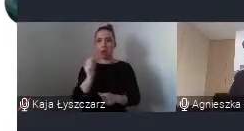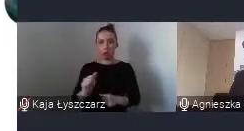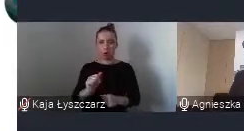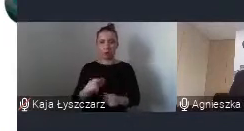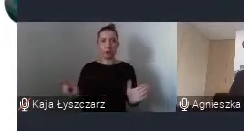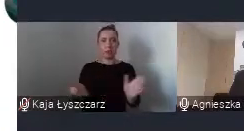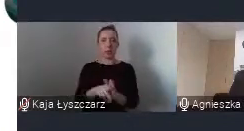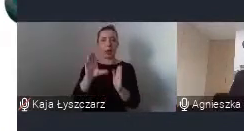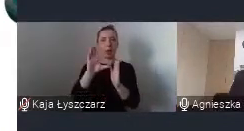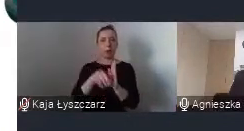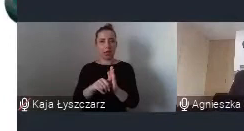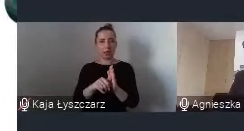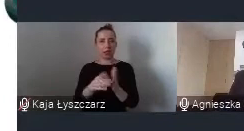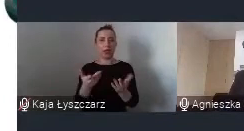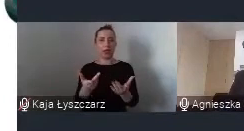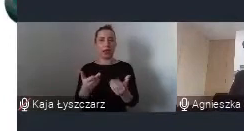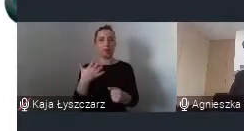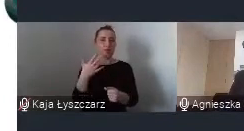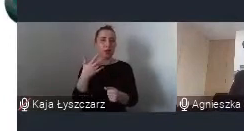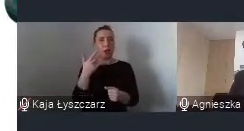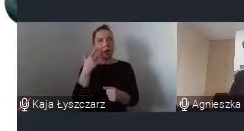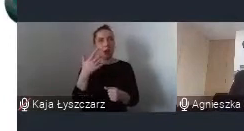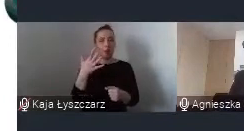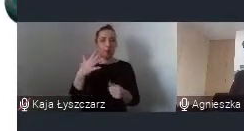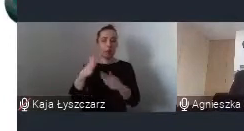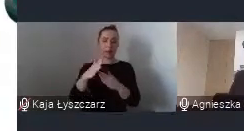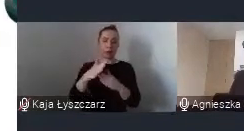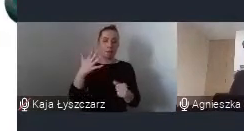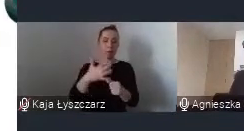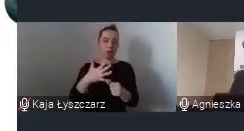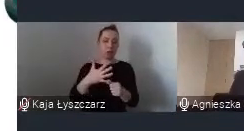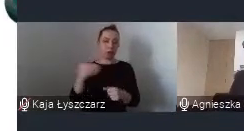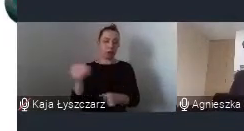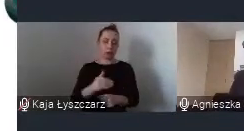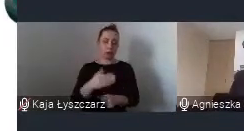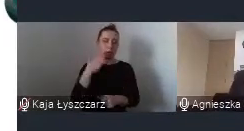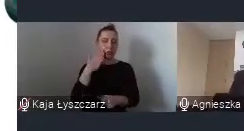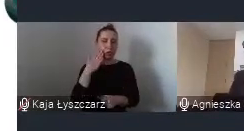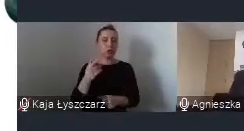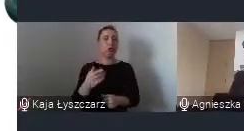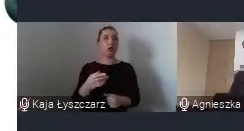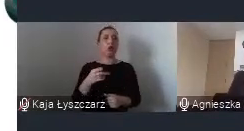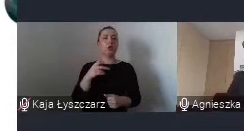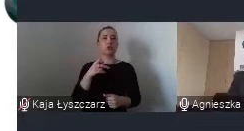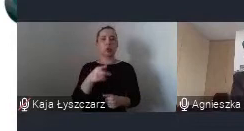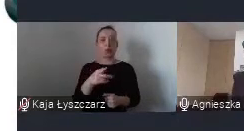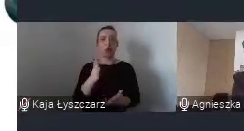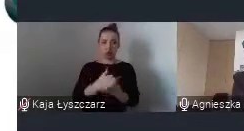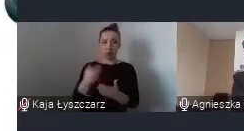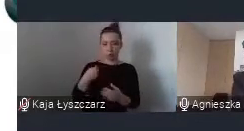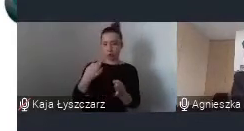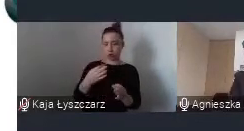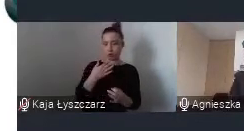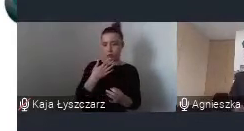o wielkości co najmniej 50 tysięcy mieszkańców. To 50 tysięcy już się tutaj pojawiało, również w